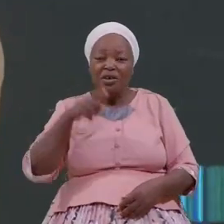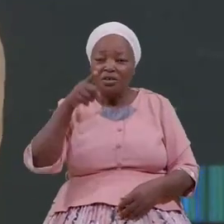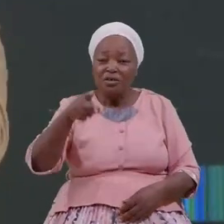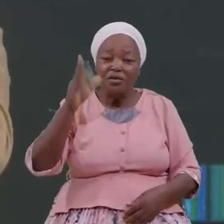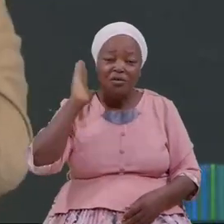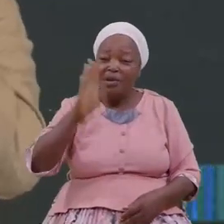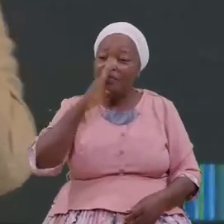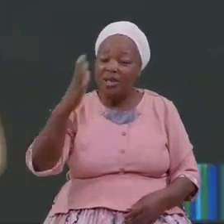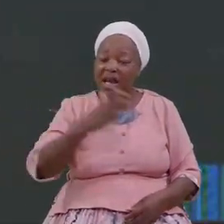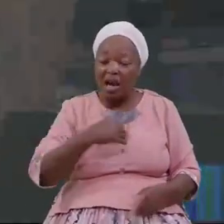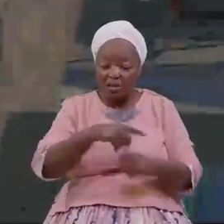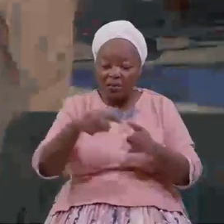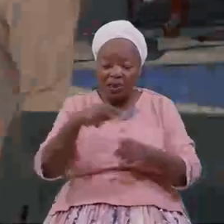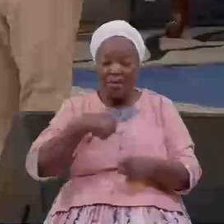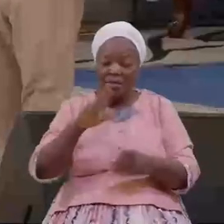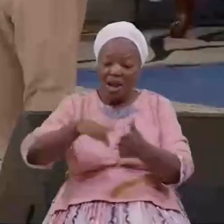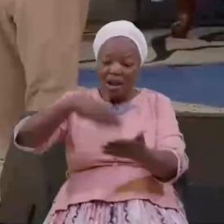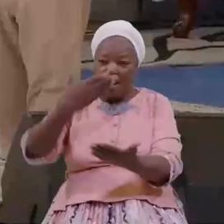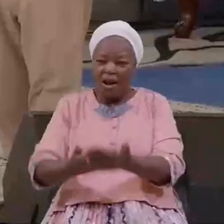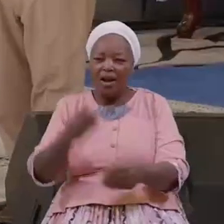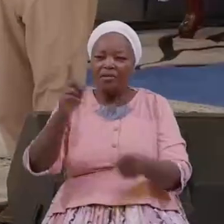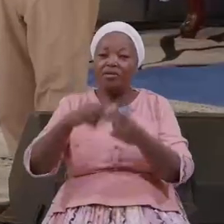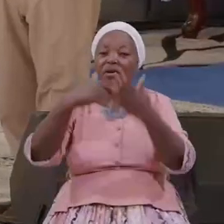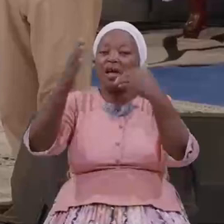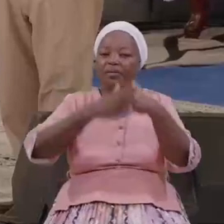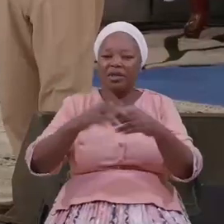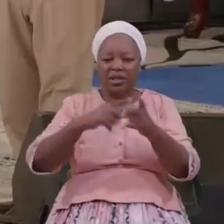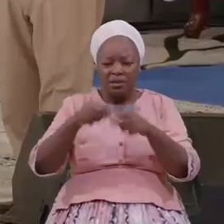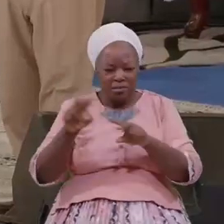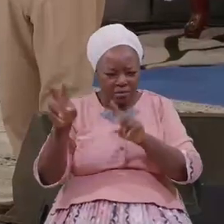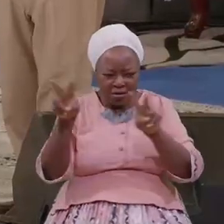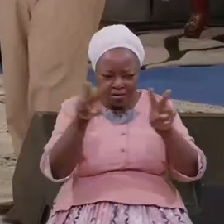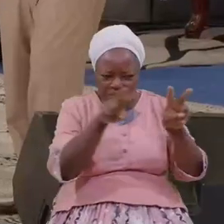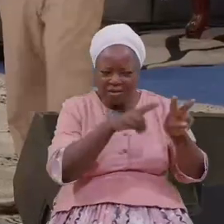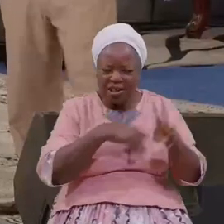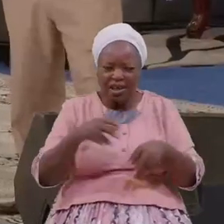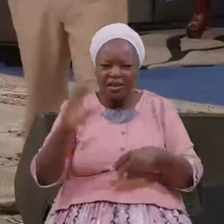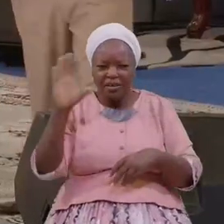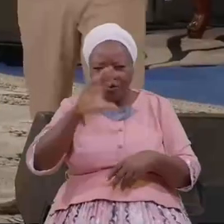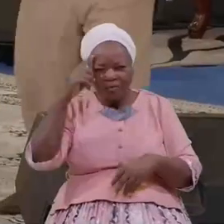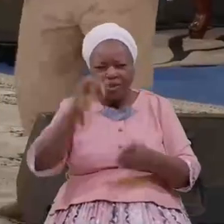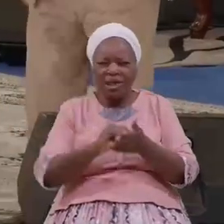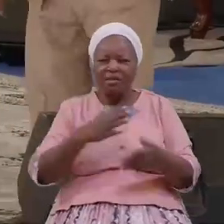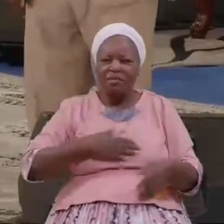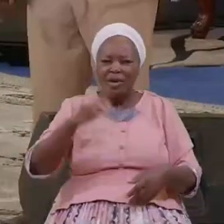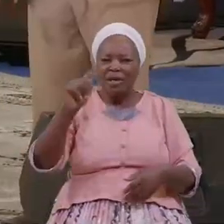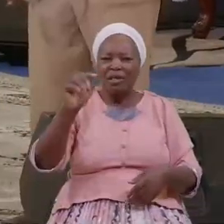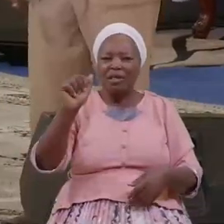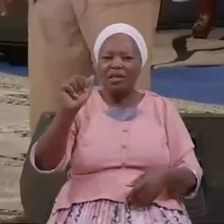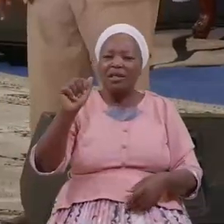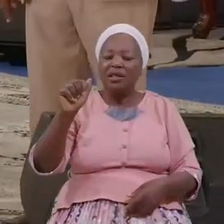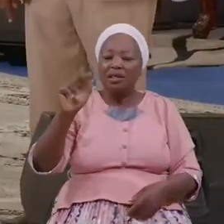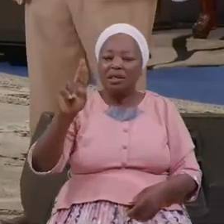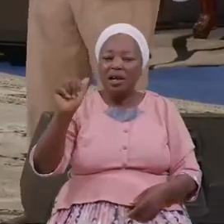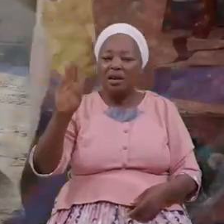Et arrivé là-bas, je commencerai à chercher mon fils là de Taraba, mon fils là